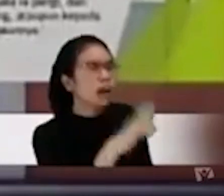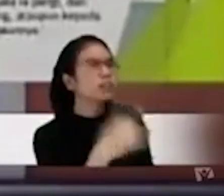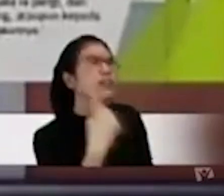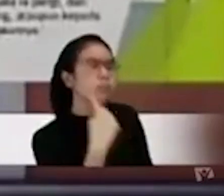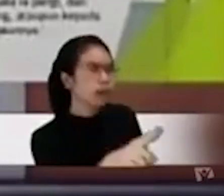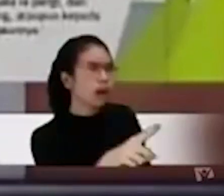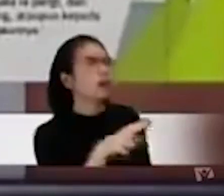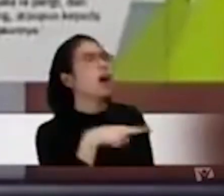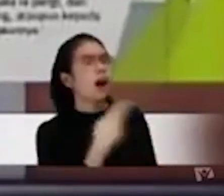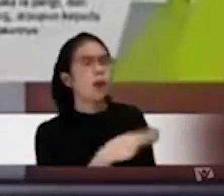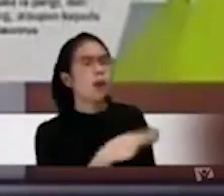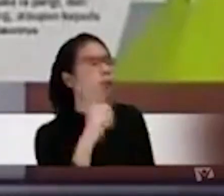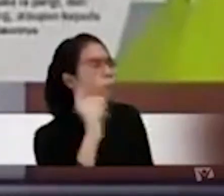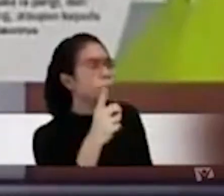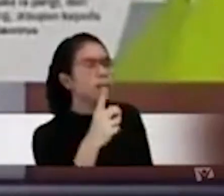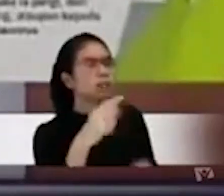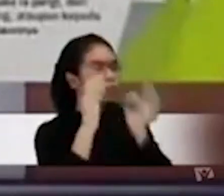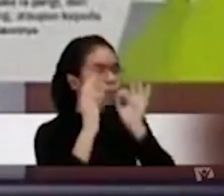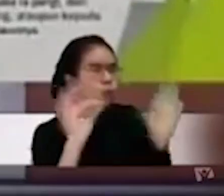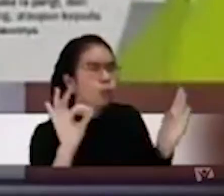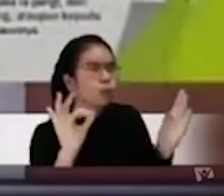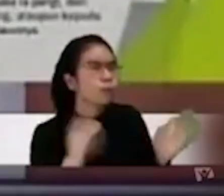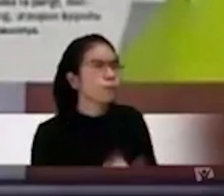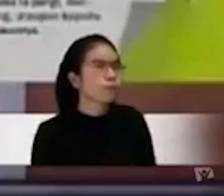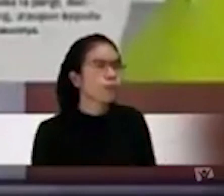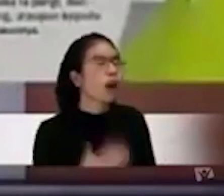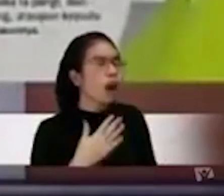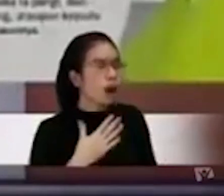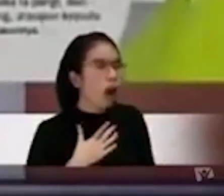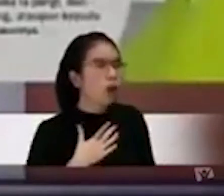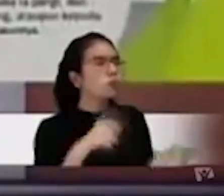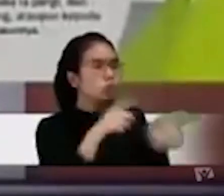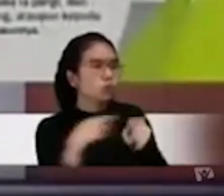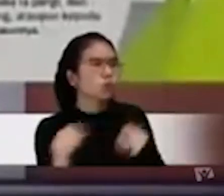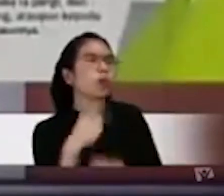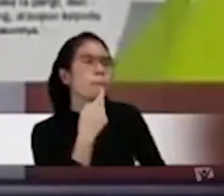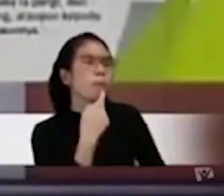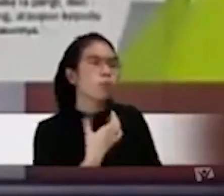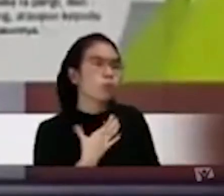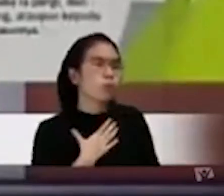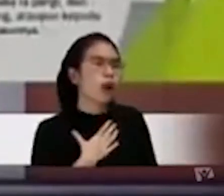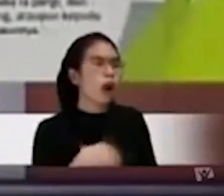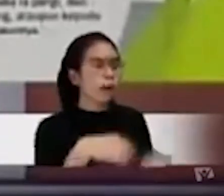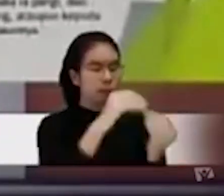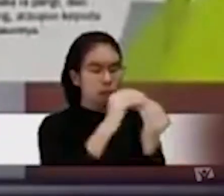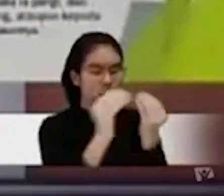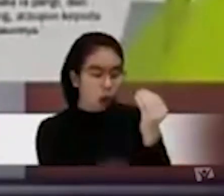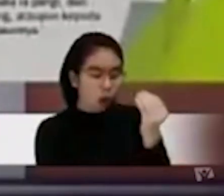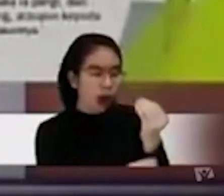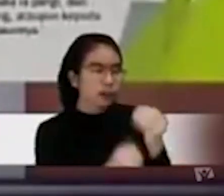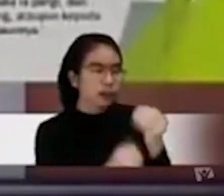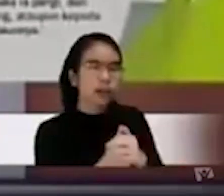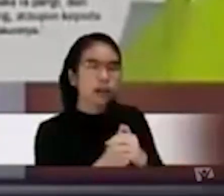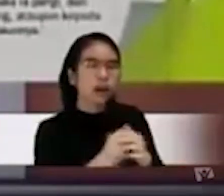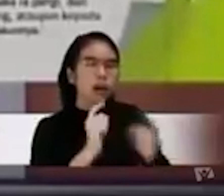bawahan, dan di bawahku ada pula prajurit. Jika aku berkata kepada seorang prajurit itu pergi, maka ia pergi.